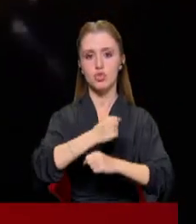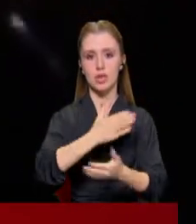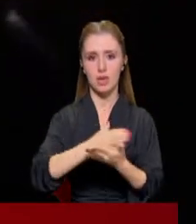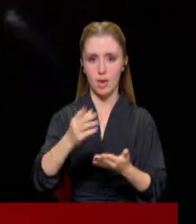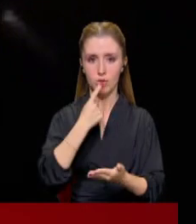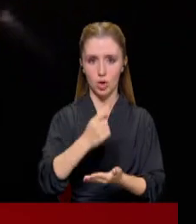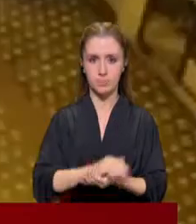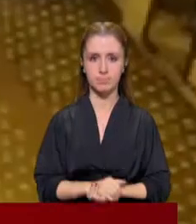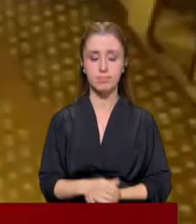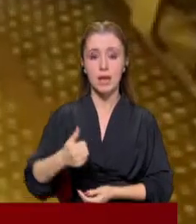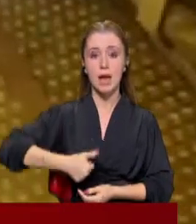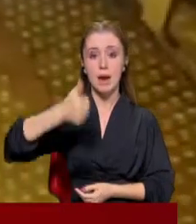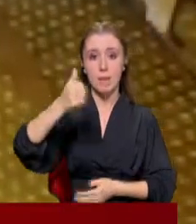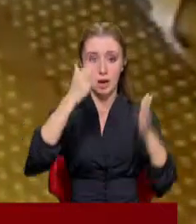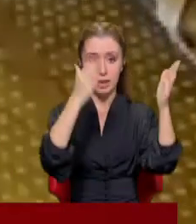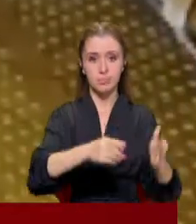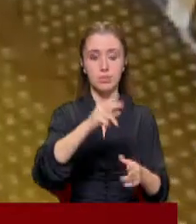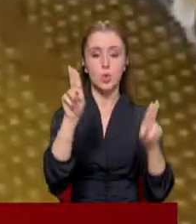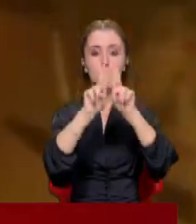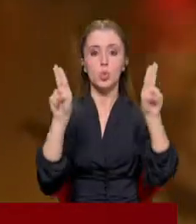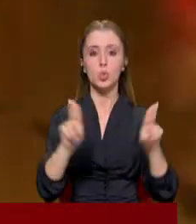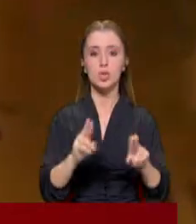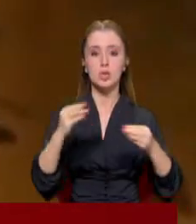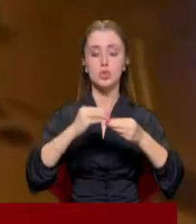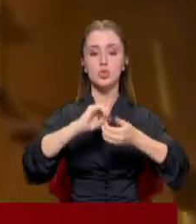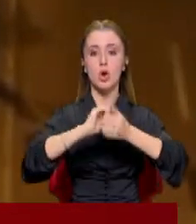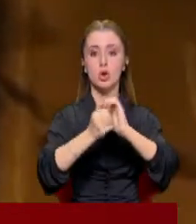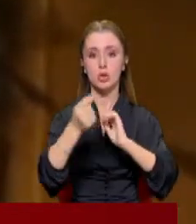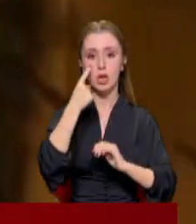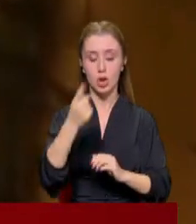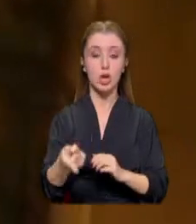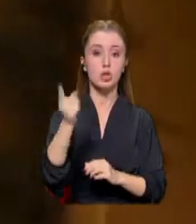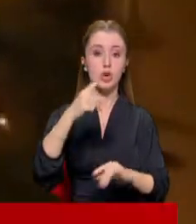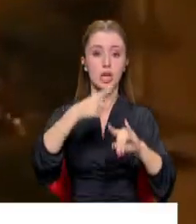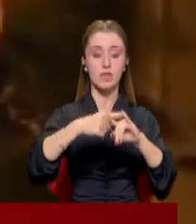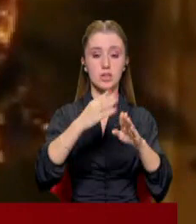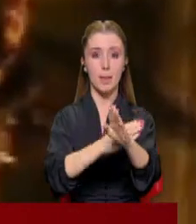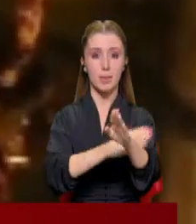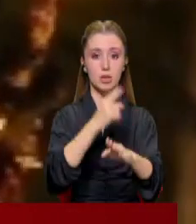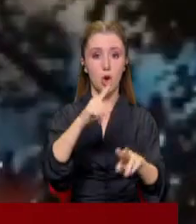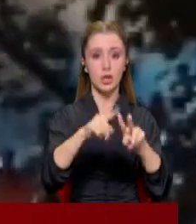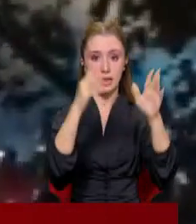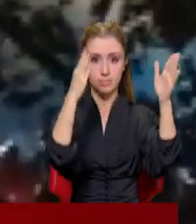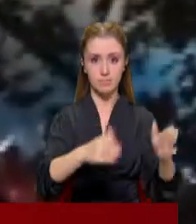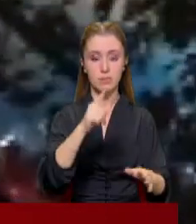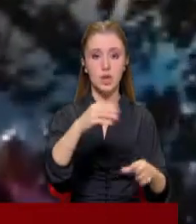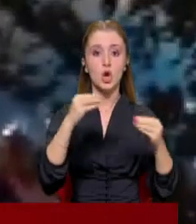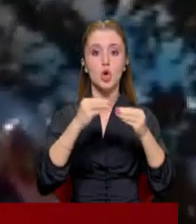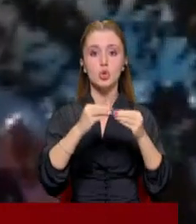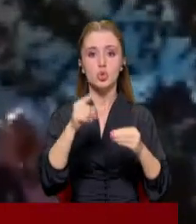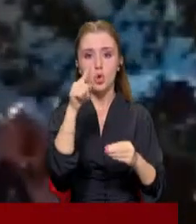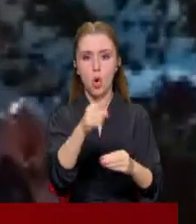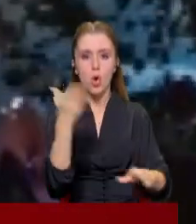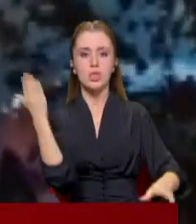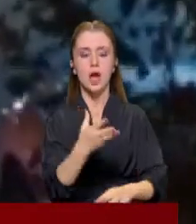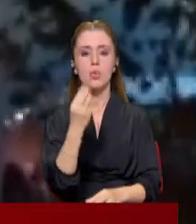açıklamıştı bakan Yerlikaya uluslararası suç örgütü Komançero dan sonra Hırvatistan uyruklu nenad petrak suç ağının da darbe